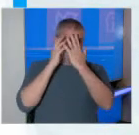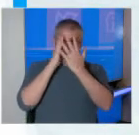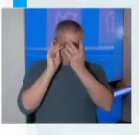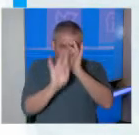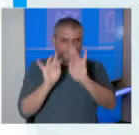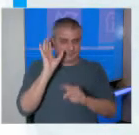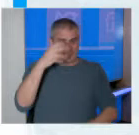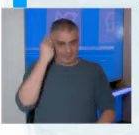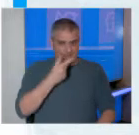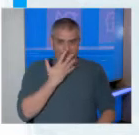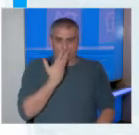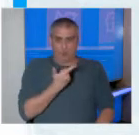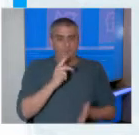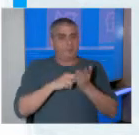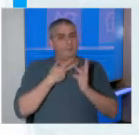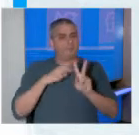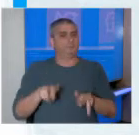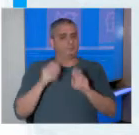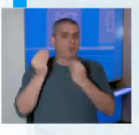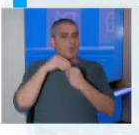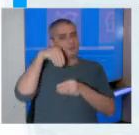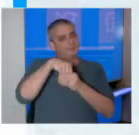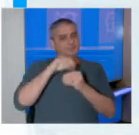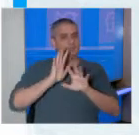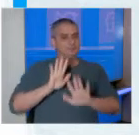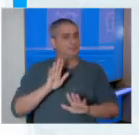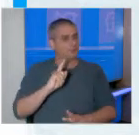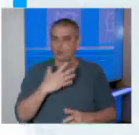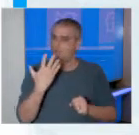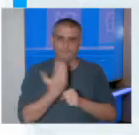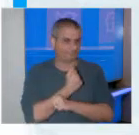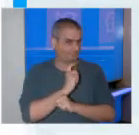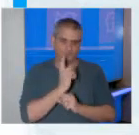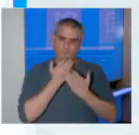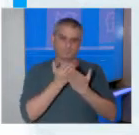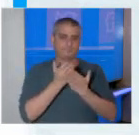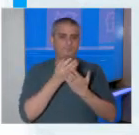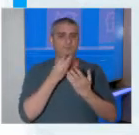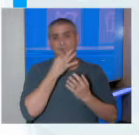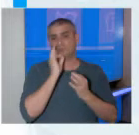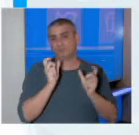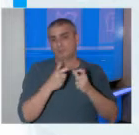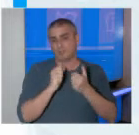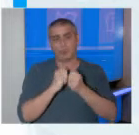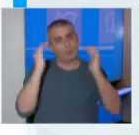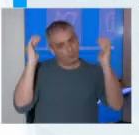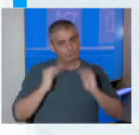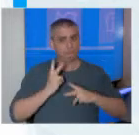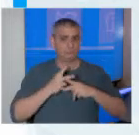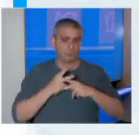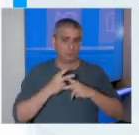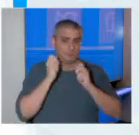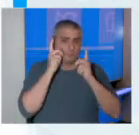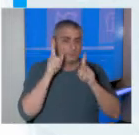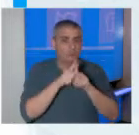החברה החרדית מצד פוליטיקאים שמנסים לסחוט עוד מנדט של שנאה לא יסייעו ליעילות הסגר ולמיגור